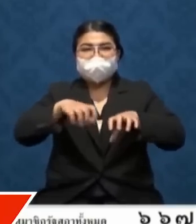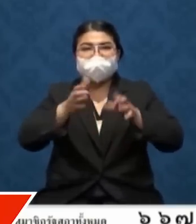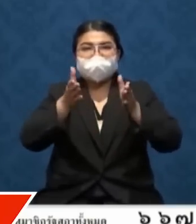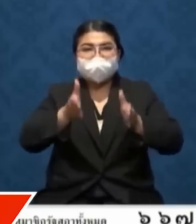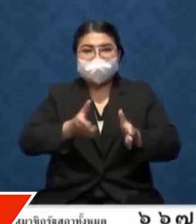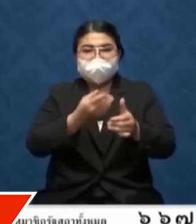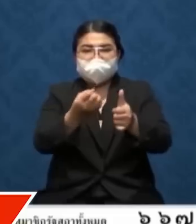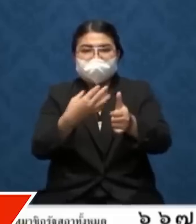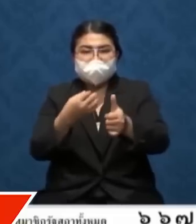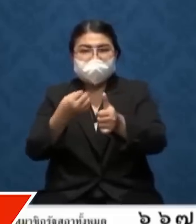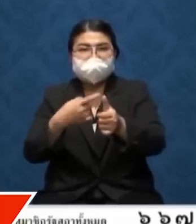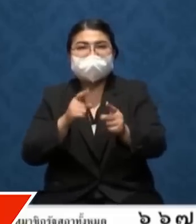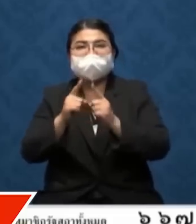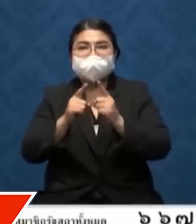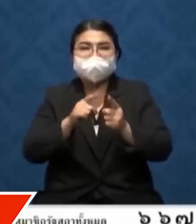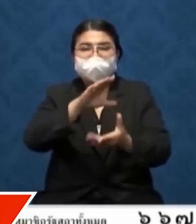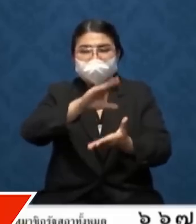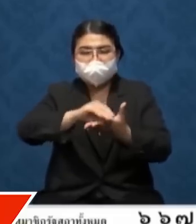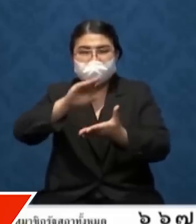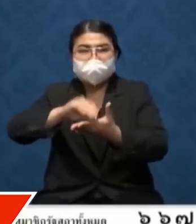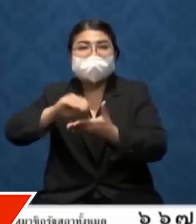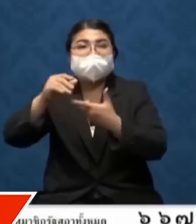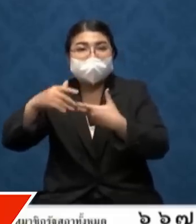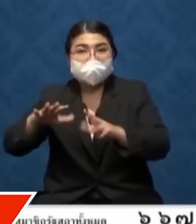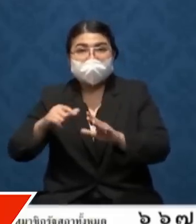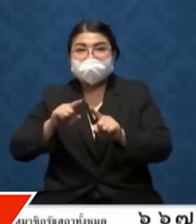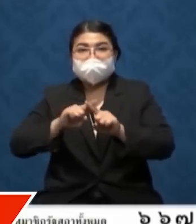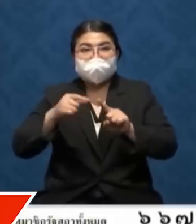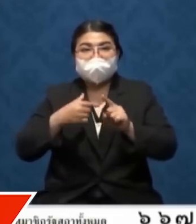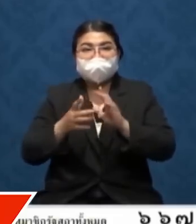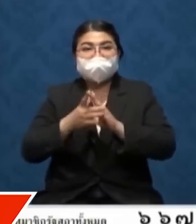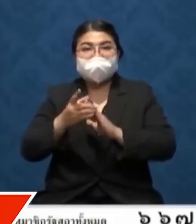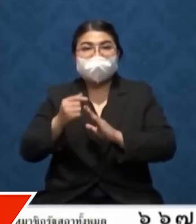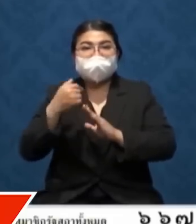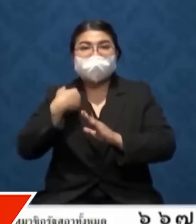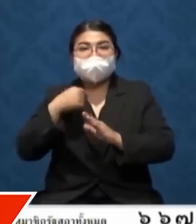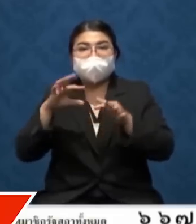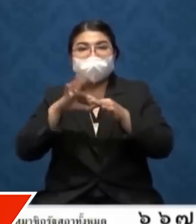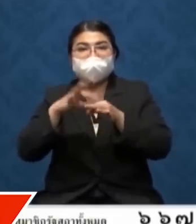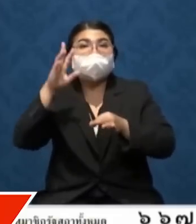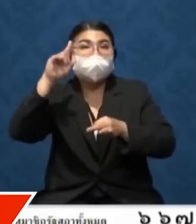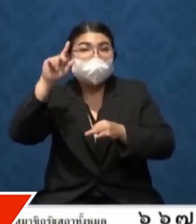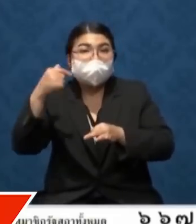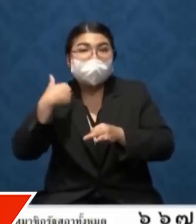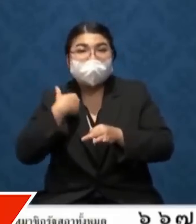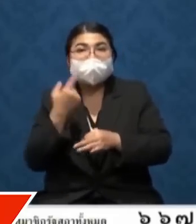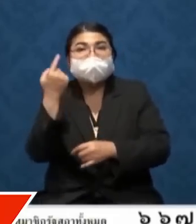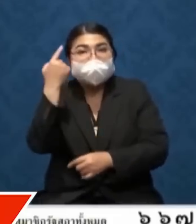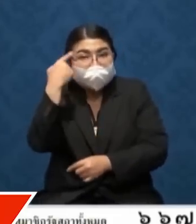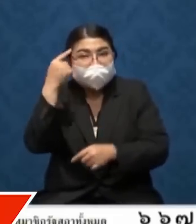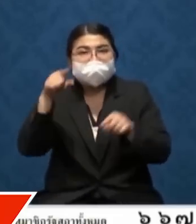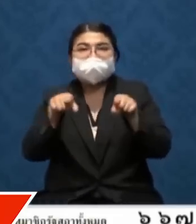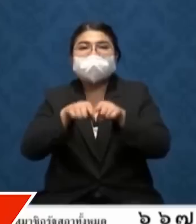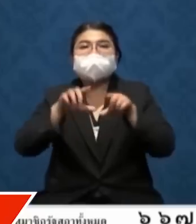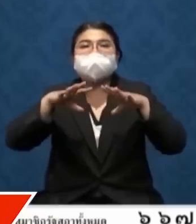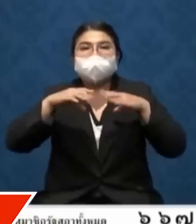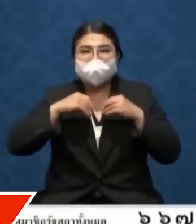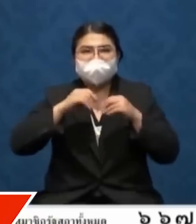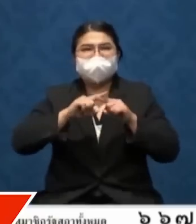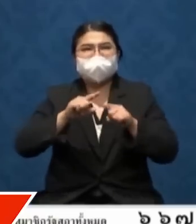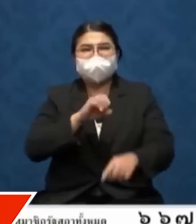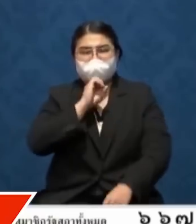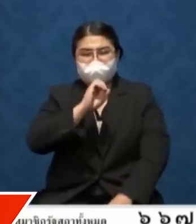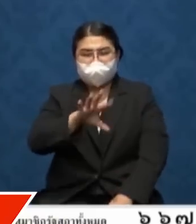าวิชาชีพหรอคนททำงานสอมนชนส่วใหญ่เห็นด้วยท่านอ้างว่าไปฟังสภาการนึสพิแ่งชาต